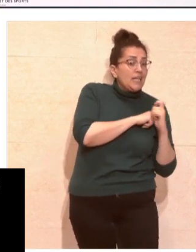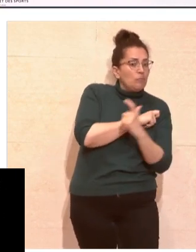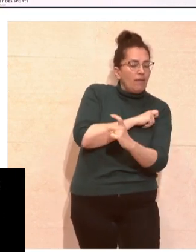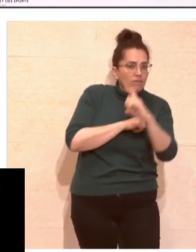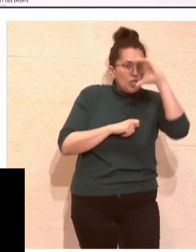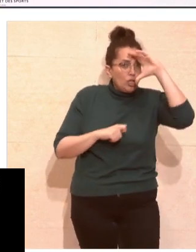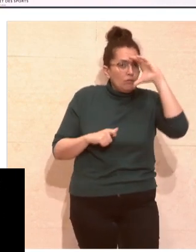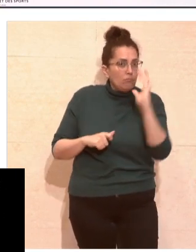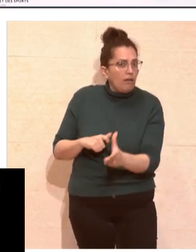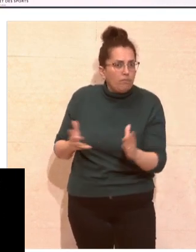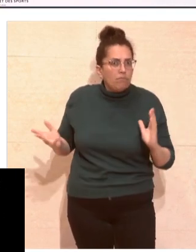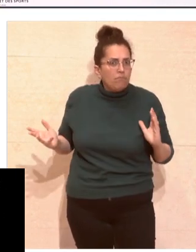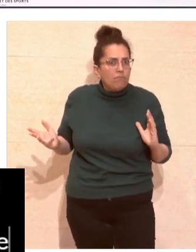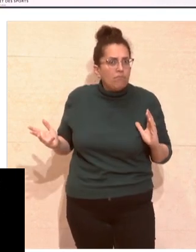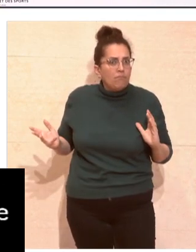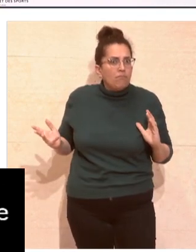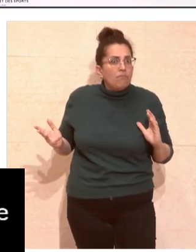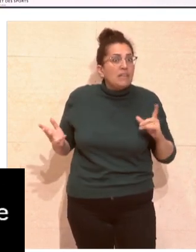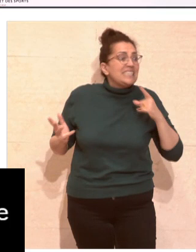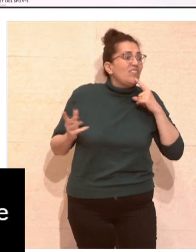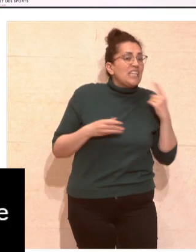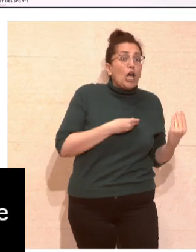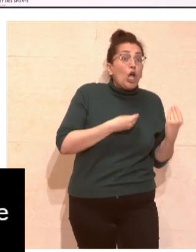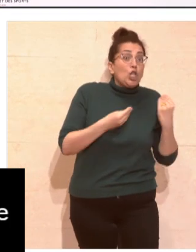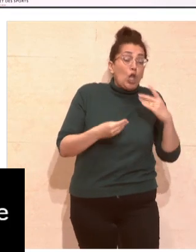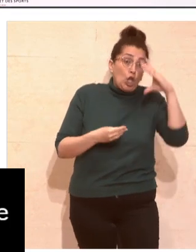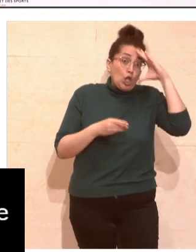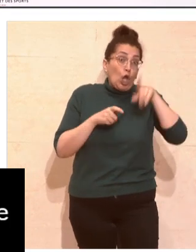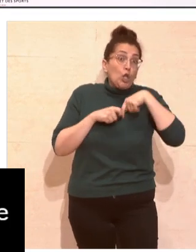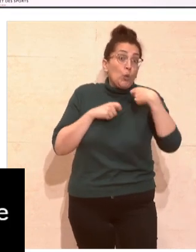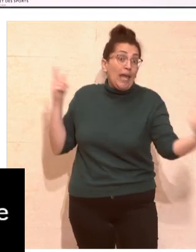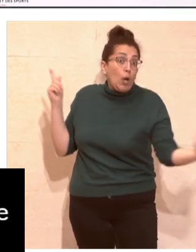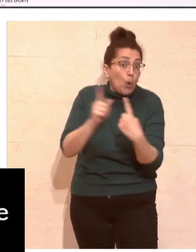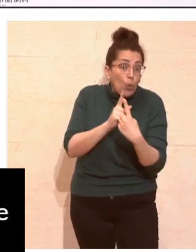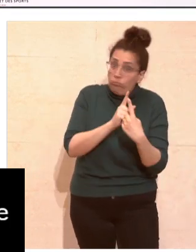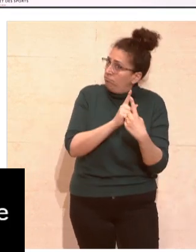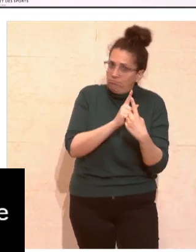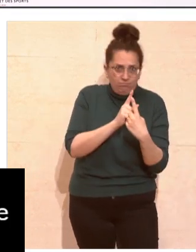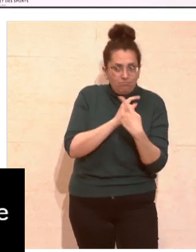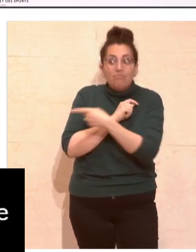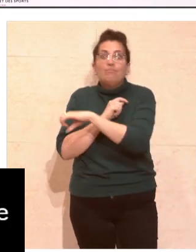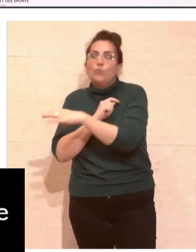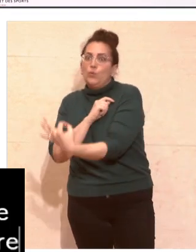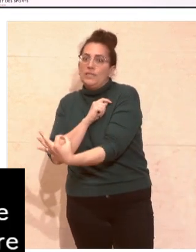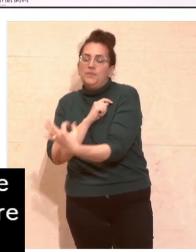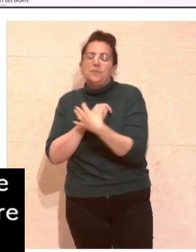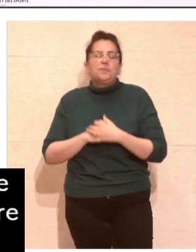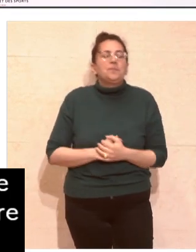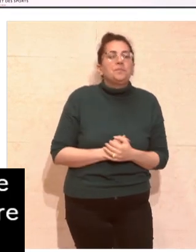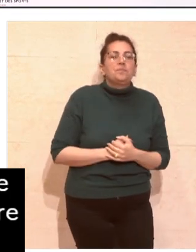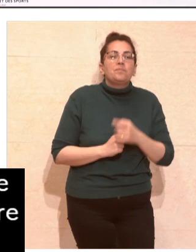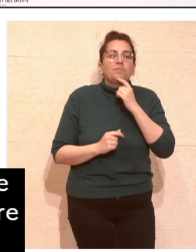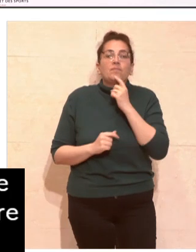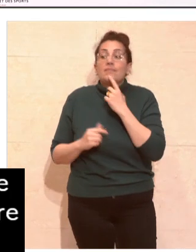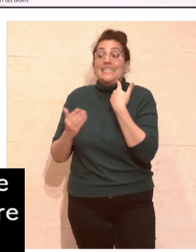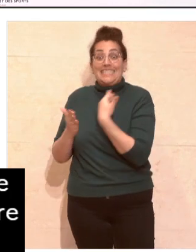manière significative, il n'y a pas de corrélation avec votre durée de sommeil. Donc on montre dans cette première phase que l'exposition